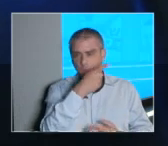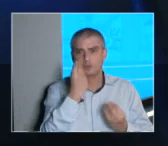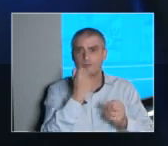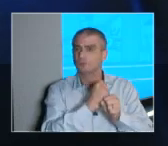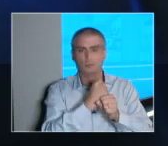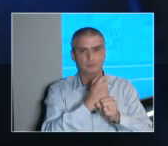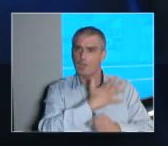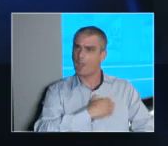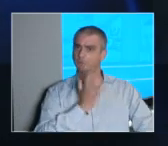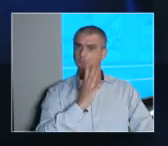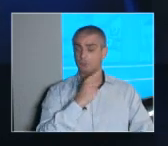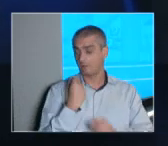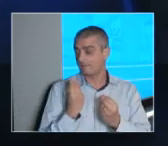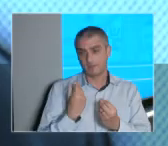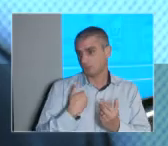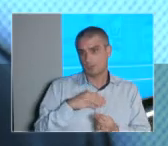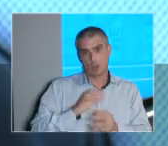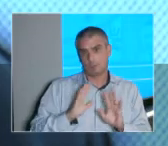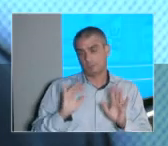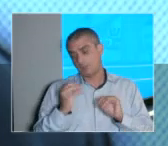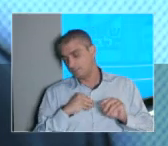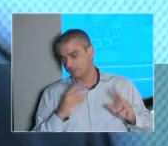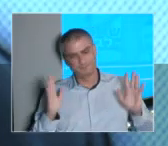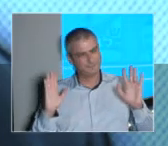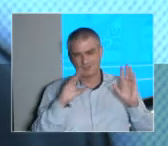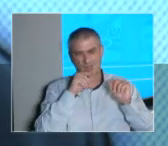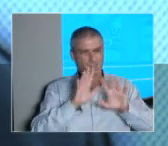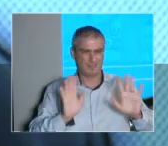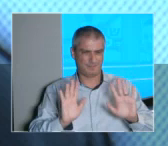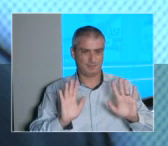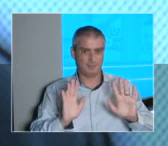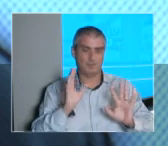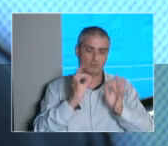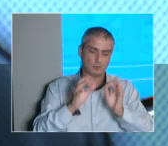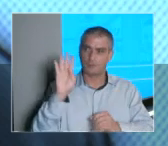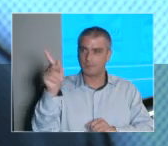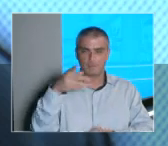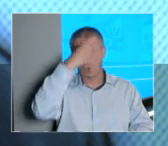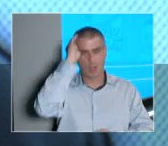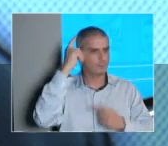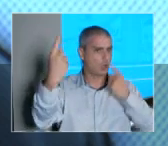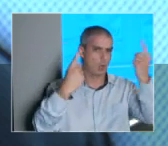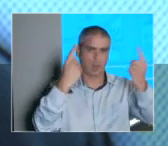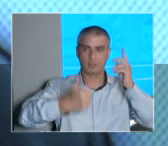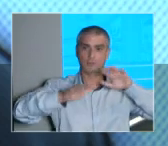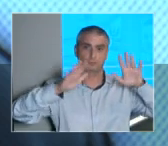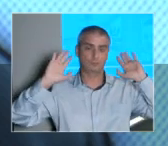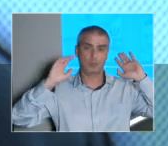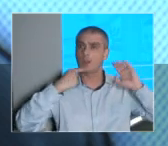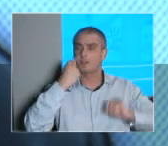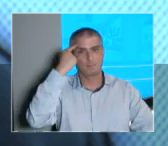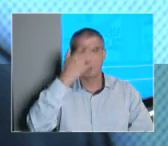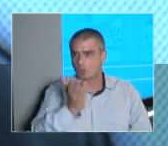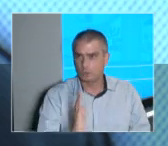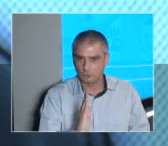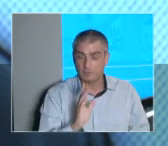עשה שהם אמיצים מאוד, דברים שהוא עשה שאני לא מסכים וכן מסכים. אני לא נכנס לזה. אפשר לשפוט את ביבי, את אולמרט, כל אחד מראשי הממשלה, ולומר מה שאתה חושב